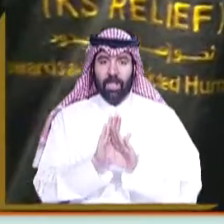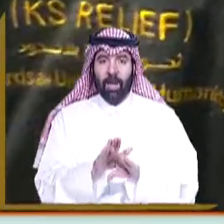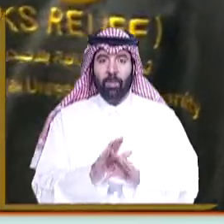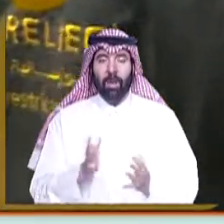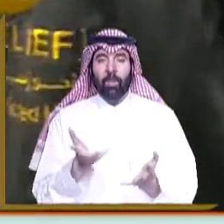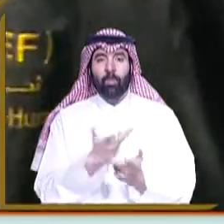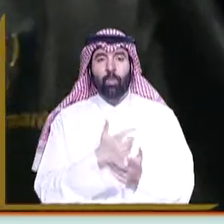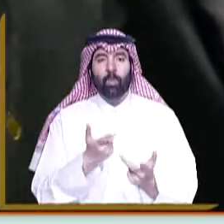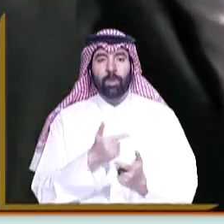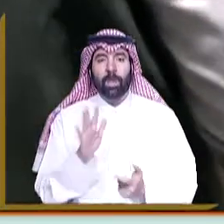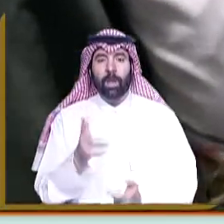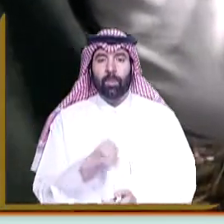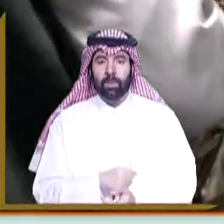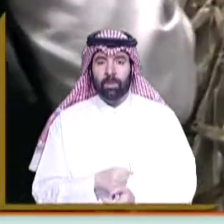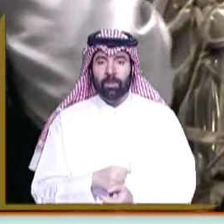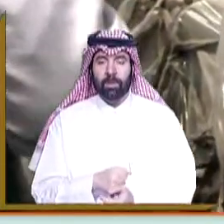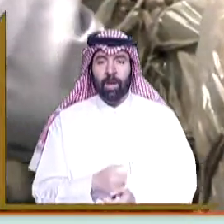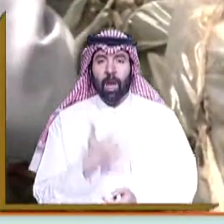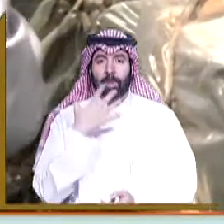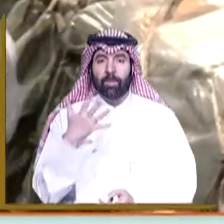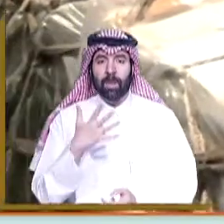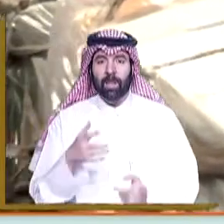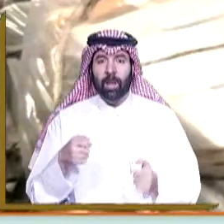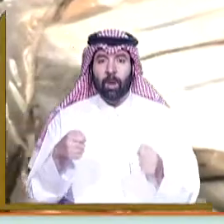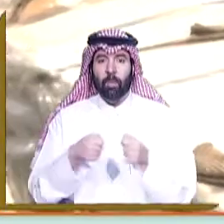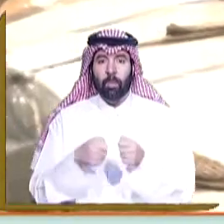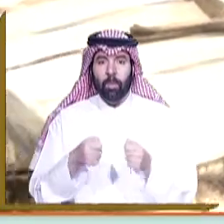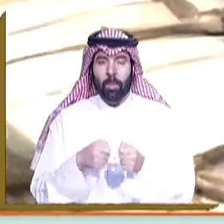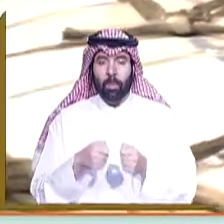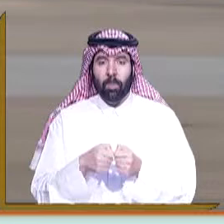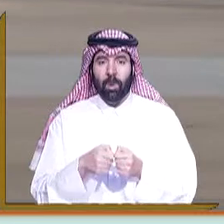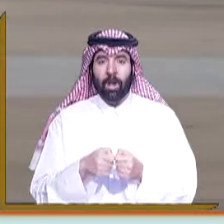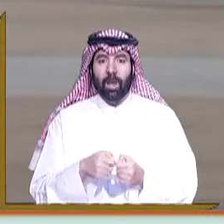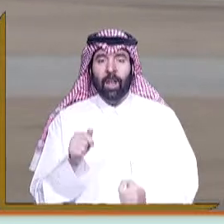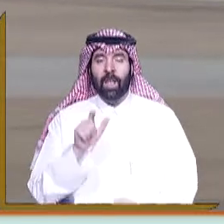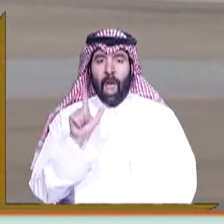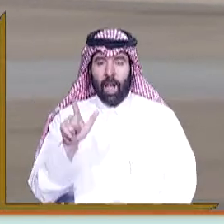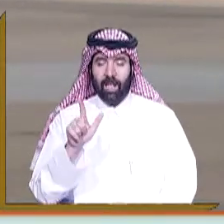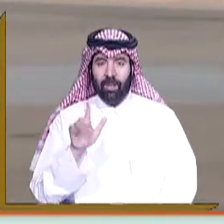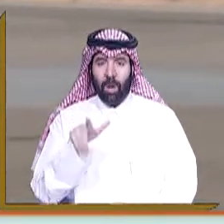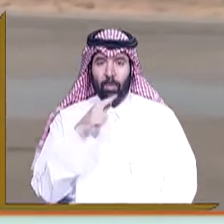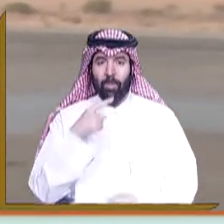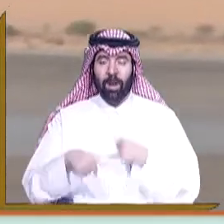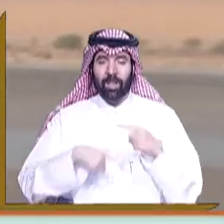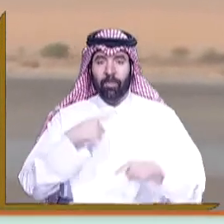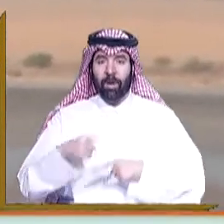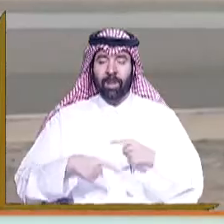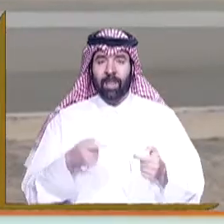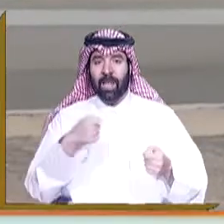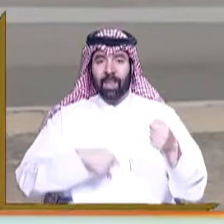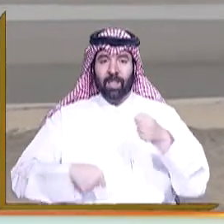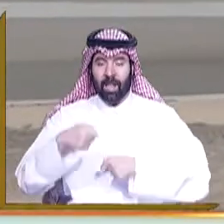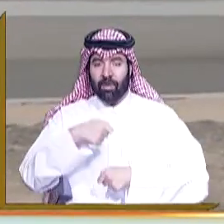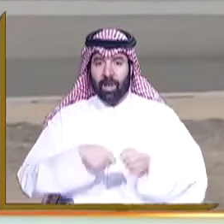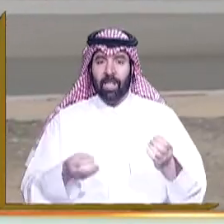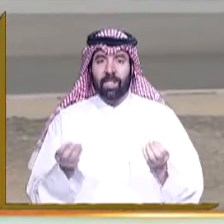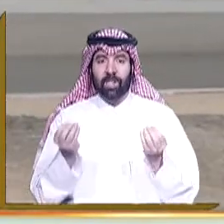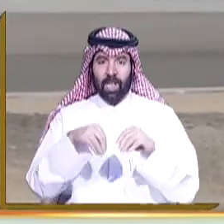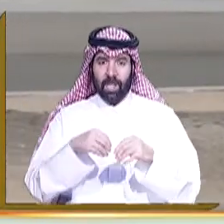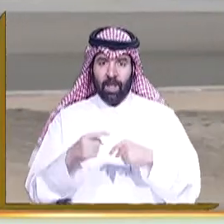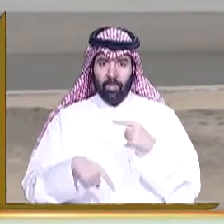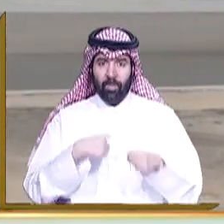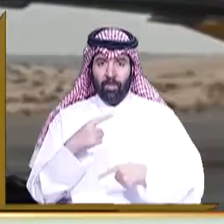الآن تجاوزت نصف مليار عند حوالي 525 مليون ريال، وما تزال الأرقام في ارتفاع. دعم